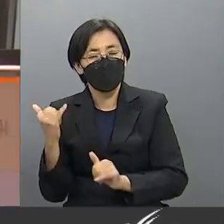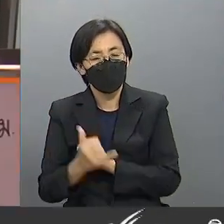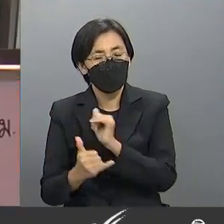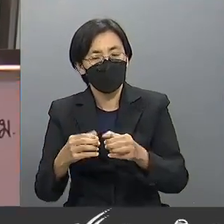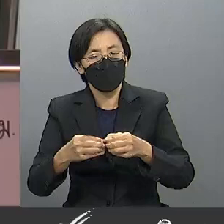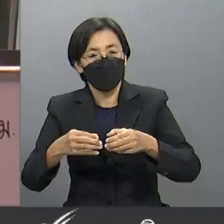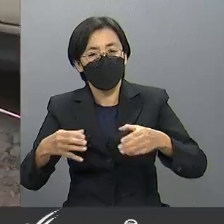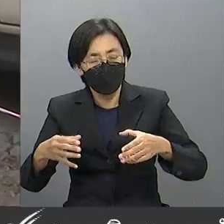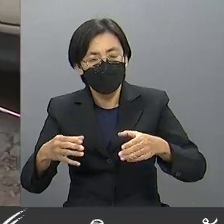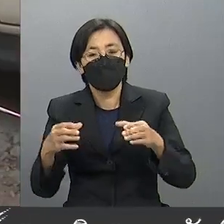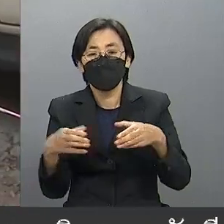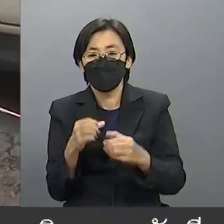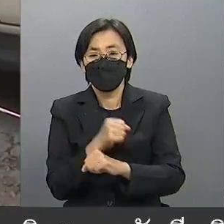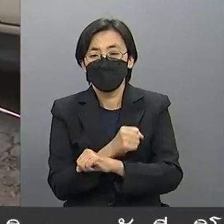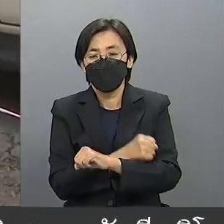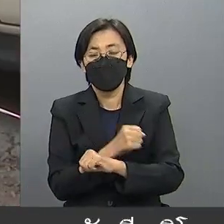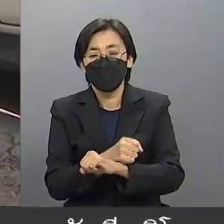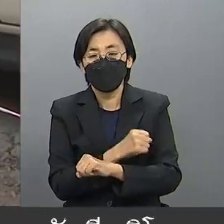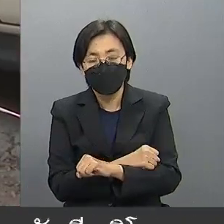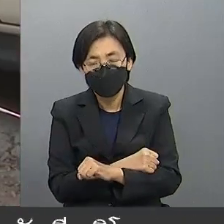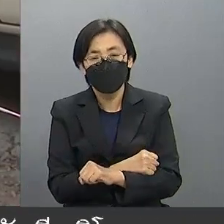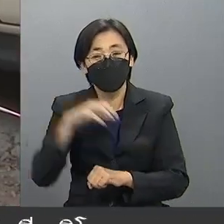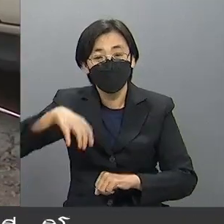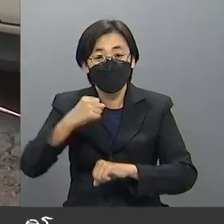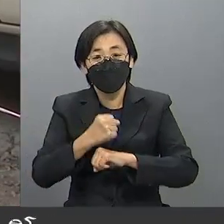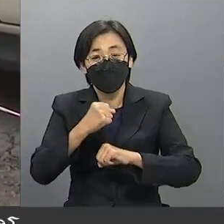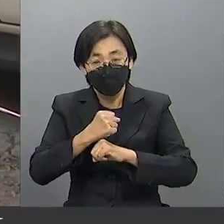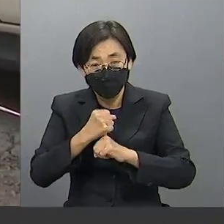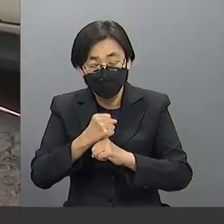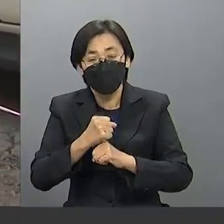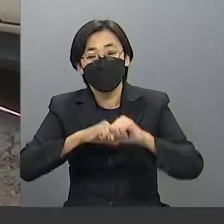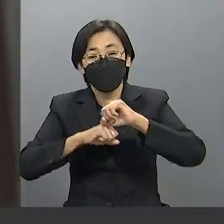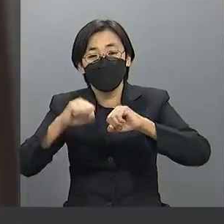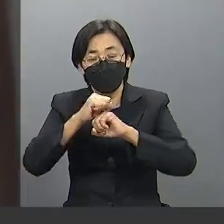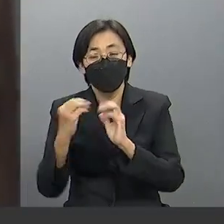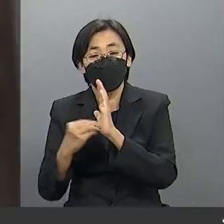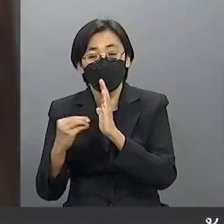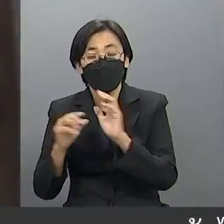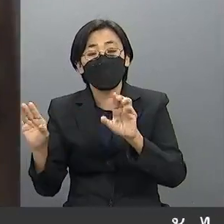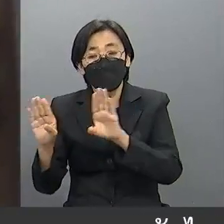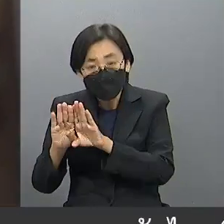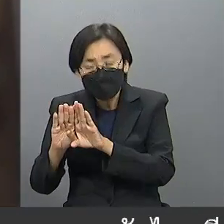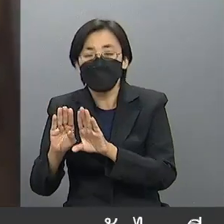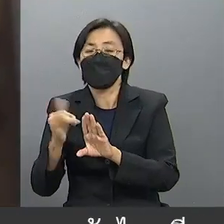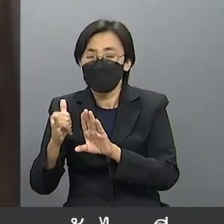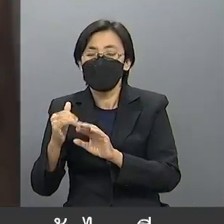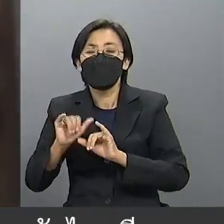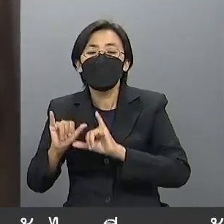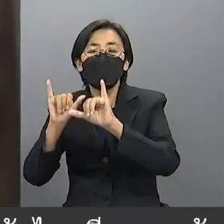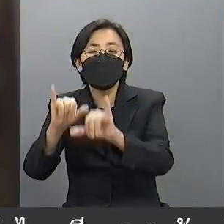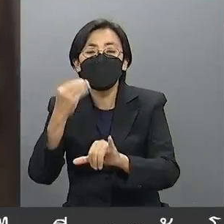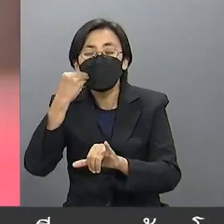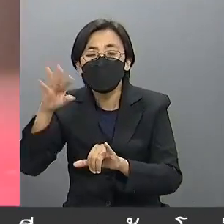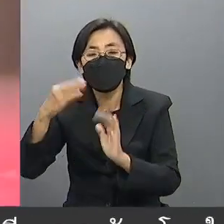ะกลุ่มแรงงานหลังมีการปิดแคมป์คนงานในกรุงเทพมหานครและพบว่ามีบางส่วนติดเชื้อโควิด-19 และกักตัว